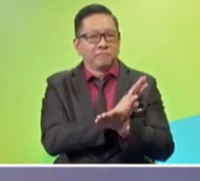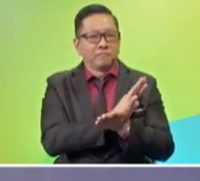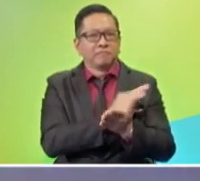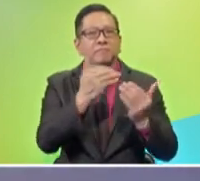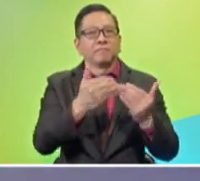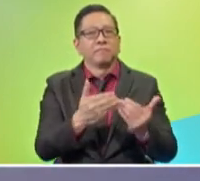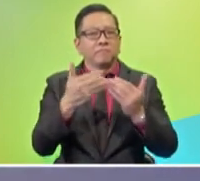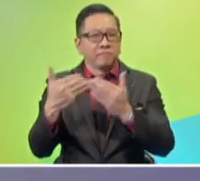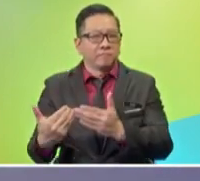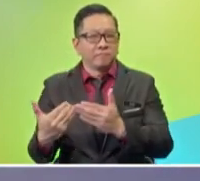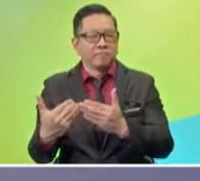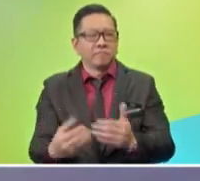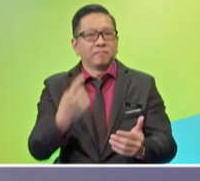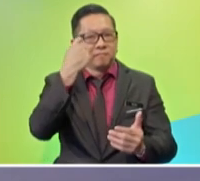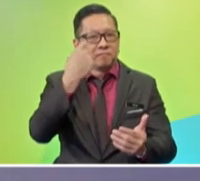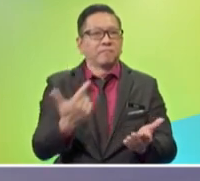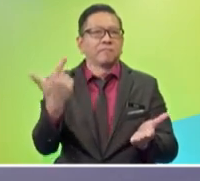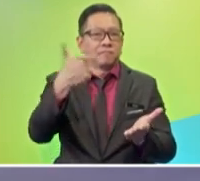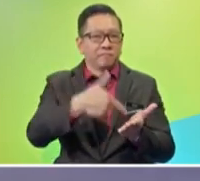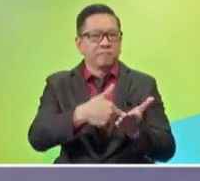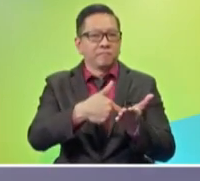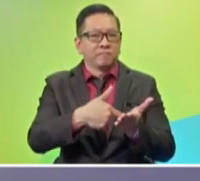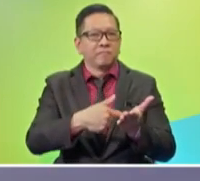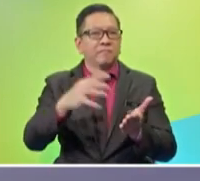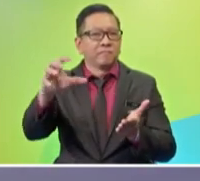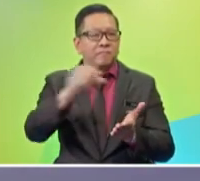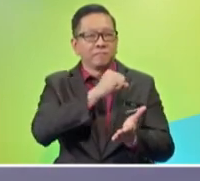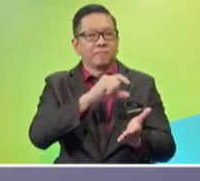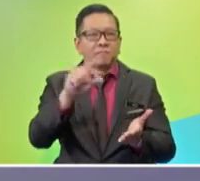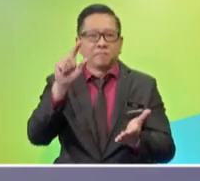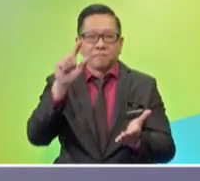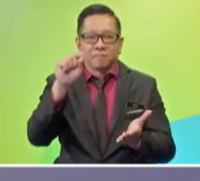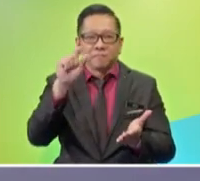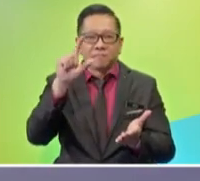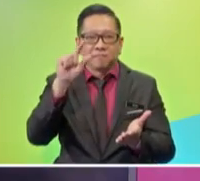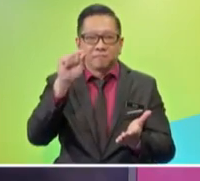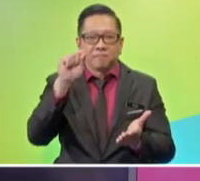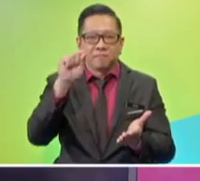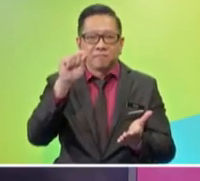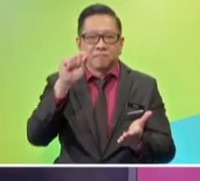Baiklah. Dan kita ambil gam